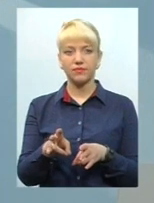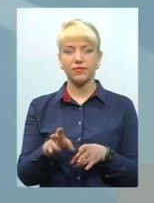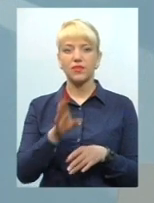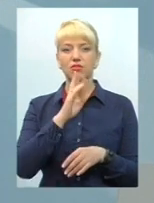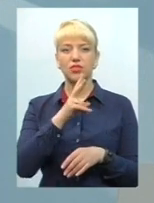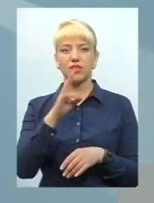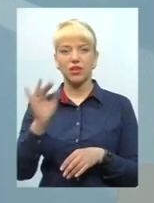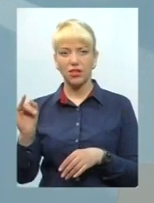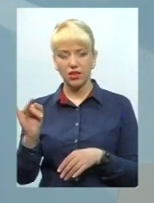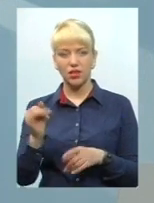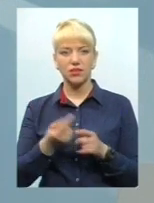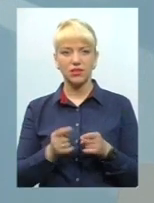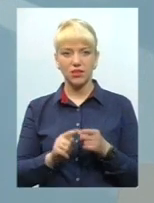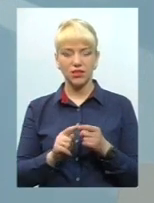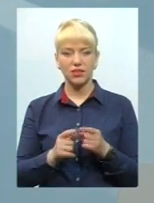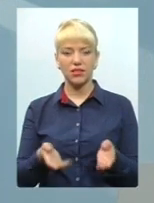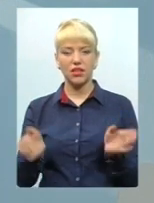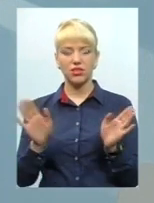Жінки – це залишилася, значить,